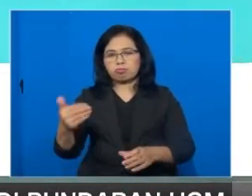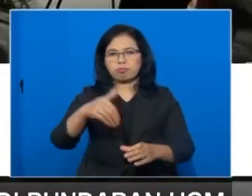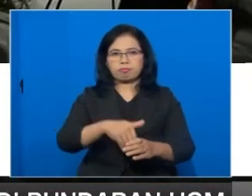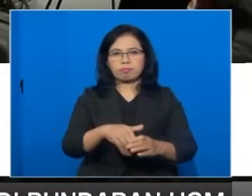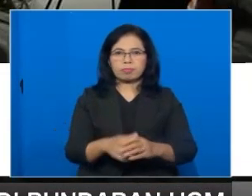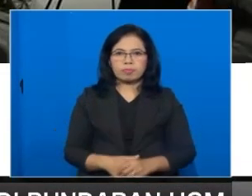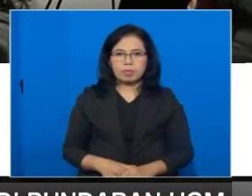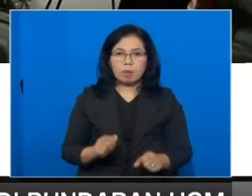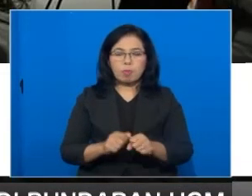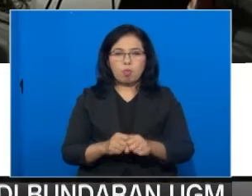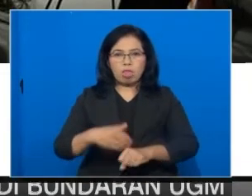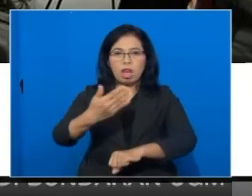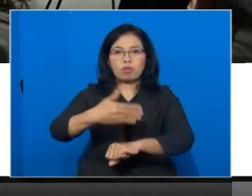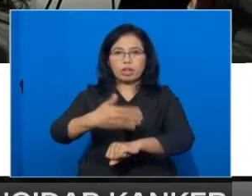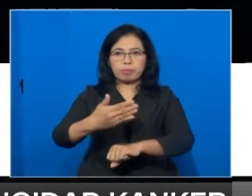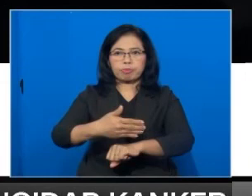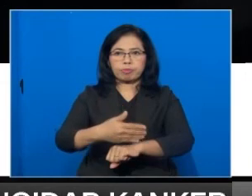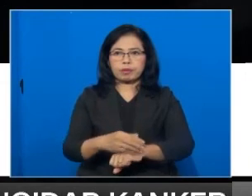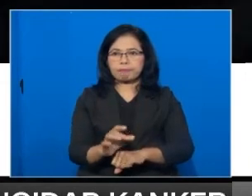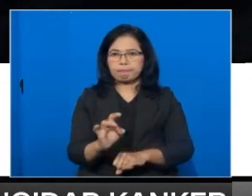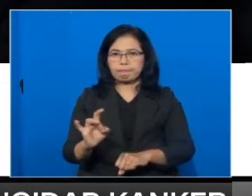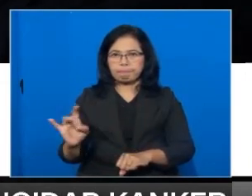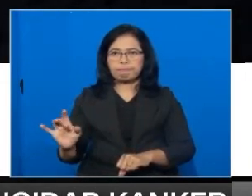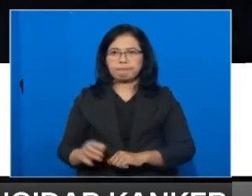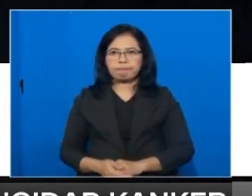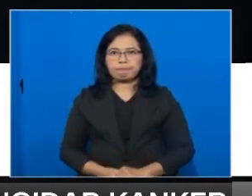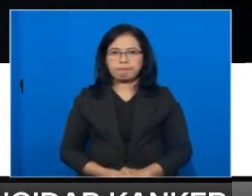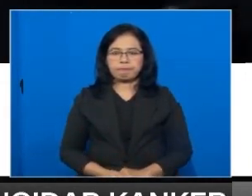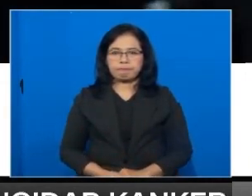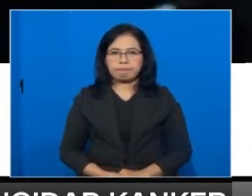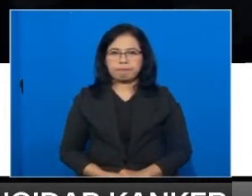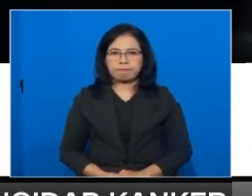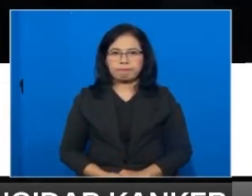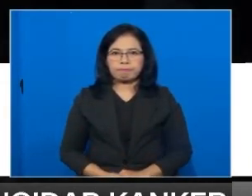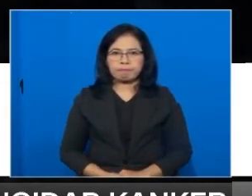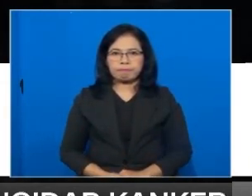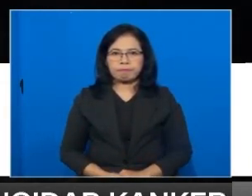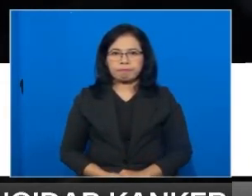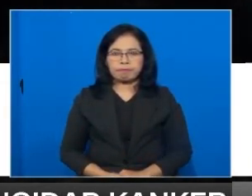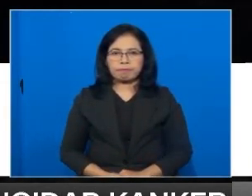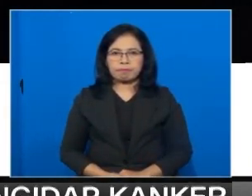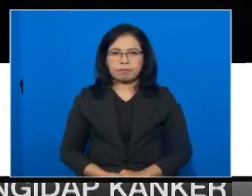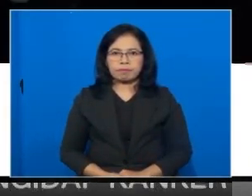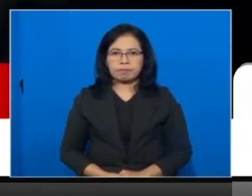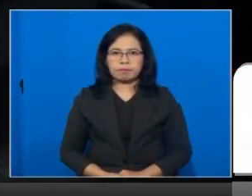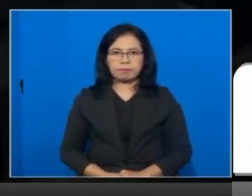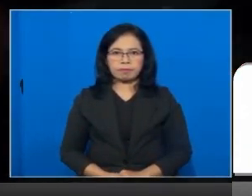corruption watch LBH pers hingga ylbhi tim liputan CNN